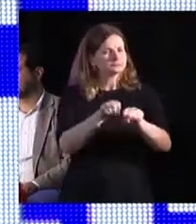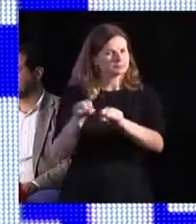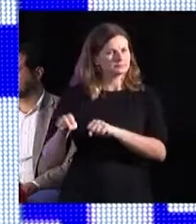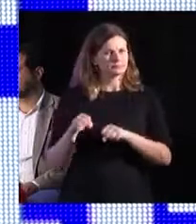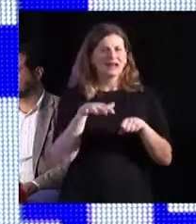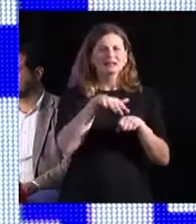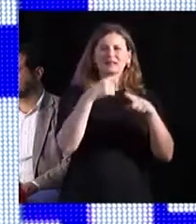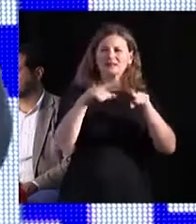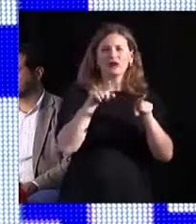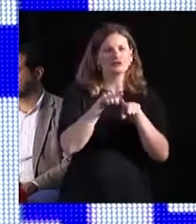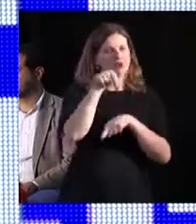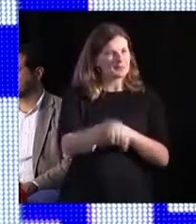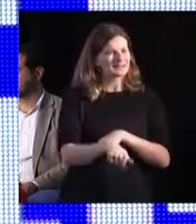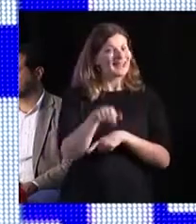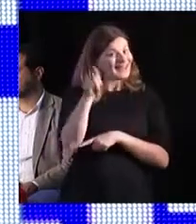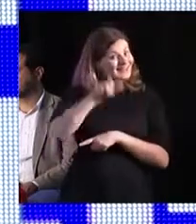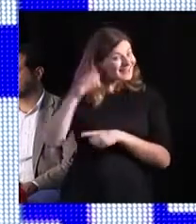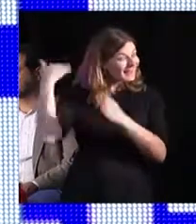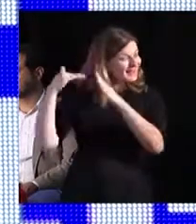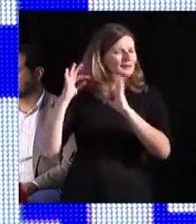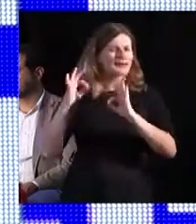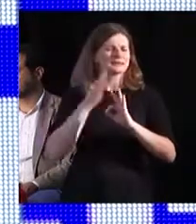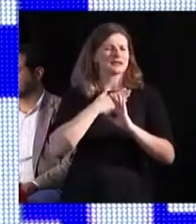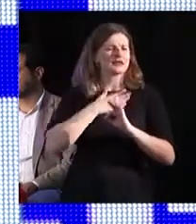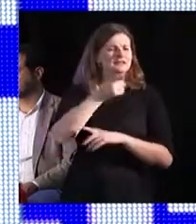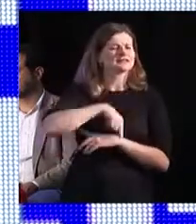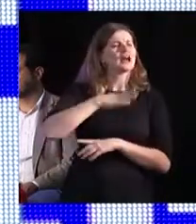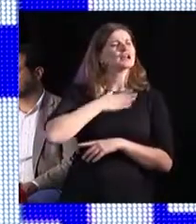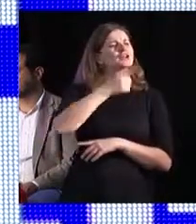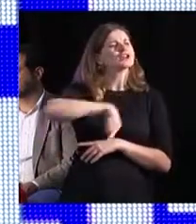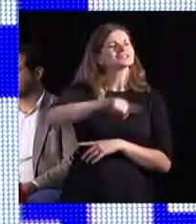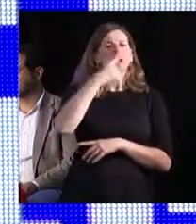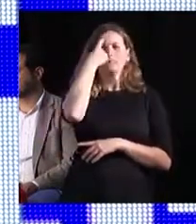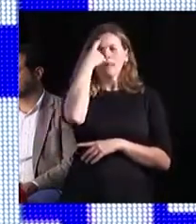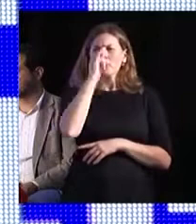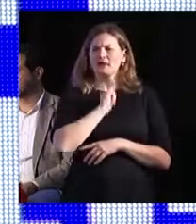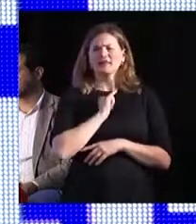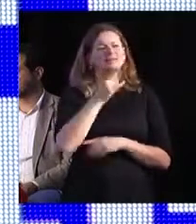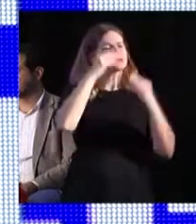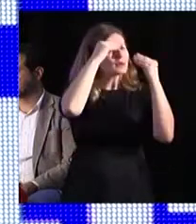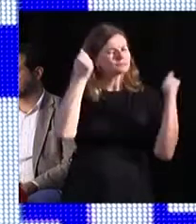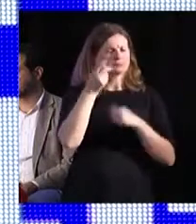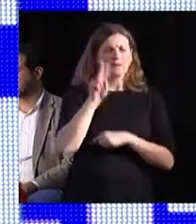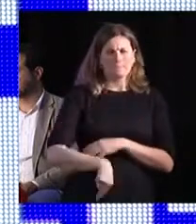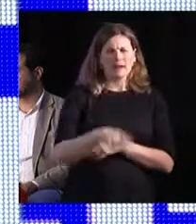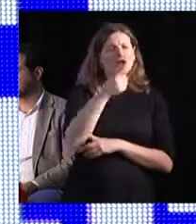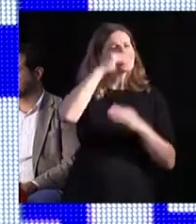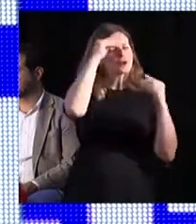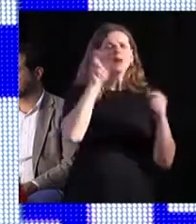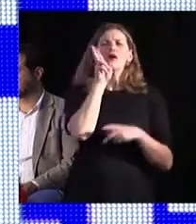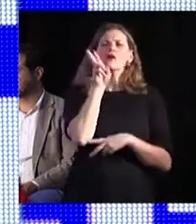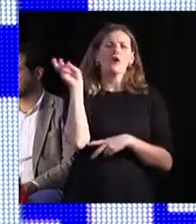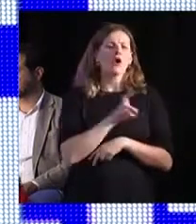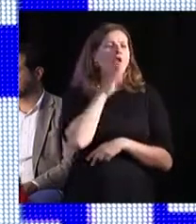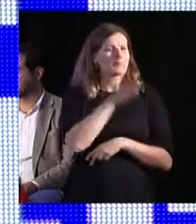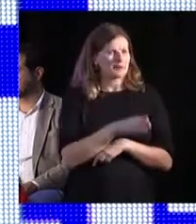estem. Aquella gent és la nostra gent, és la nostra memòria, la nostra identitat. No oblidem mai, no oblidem qui som i d'on venim.